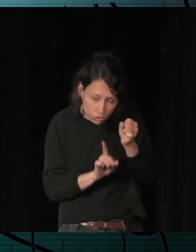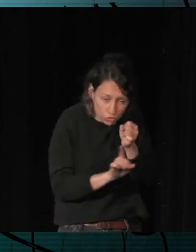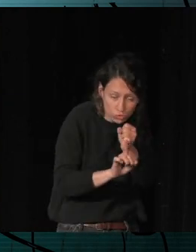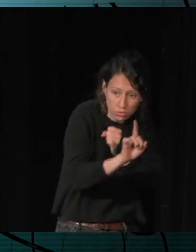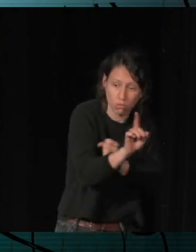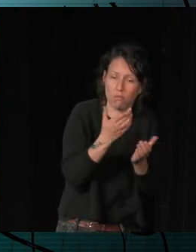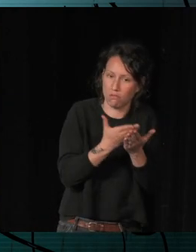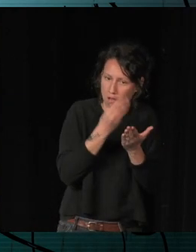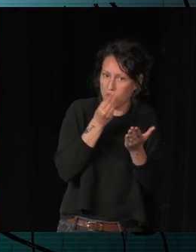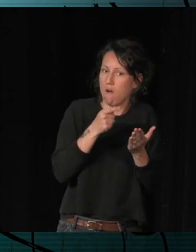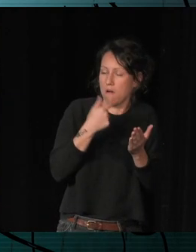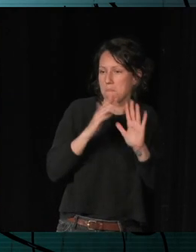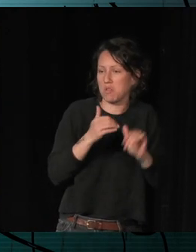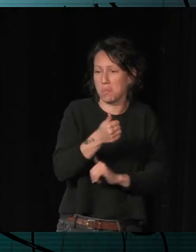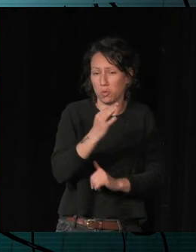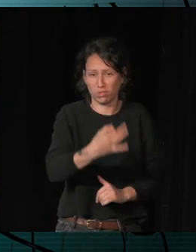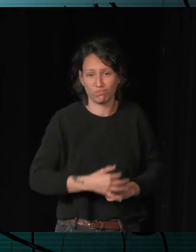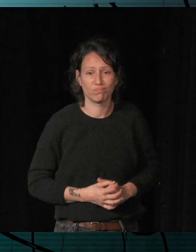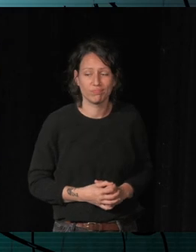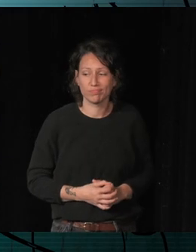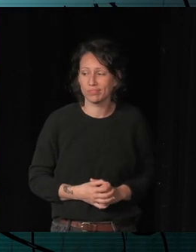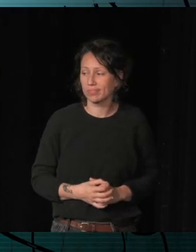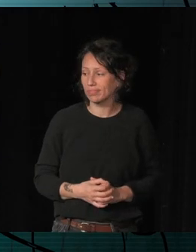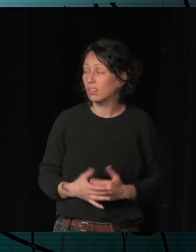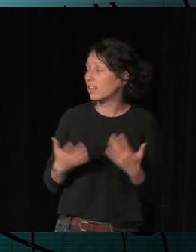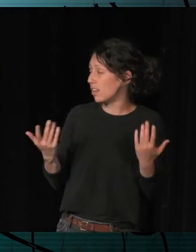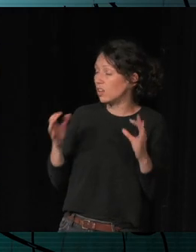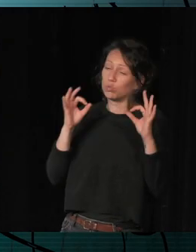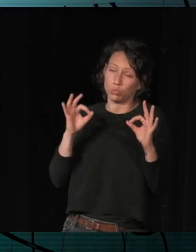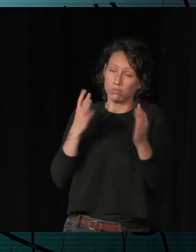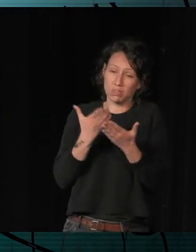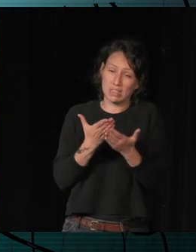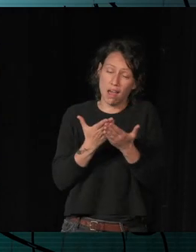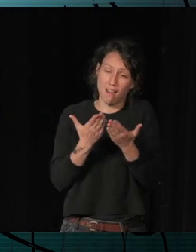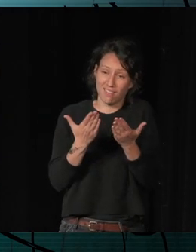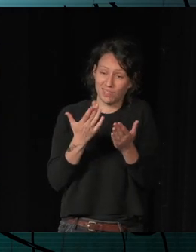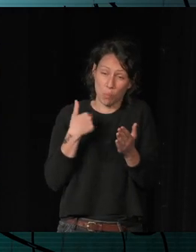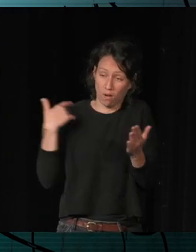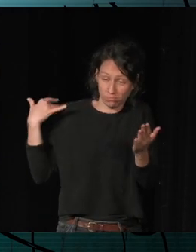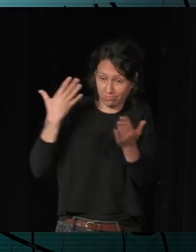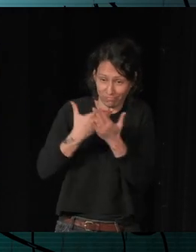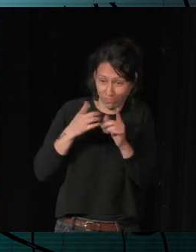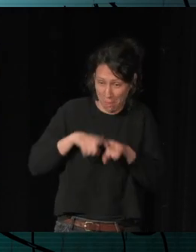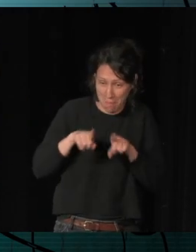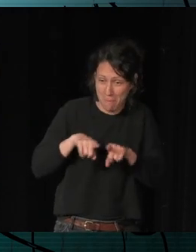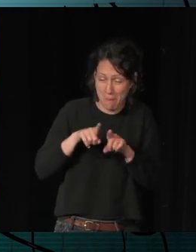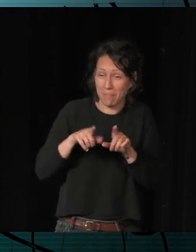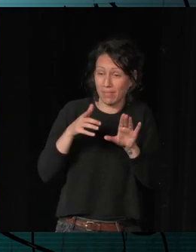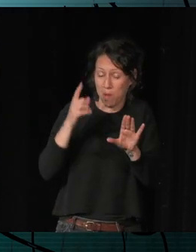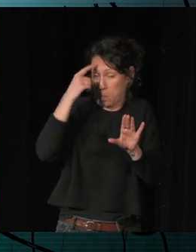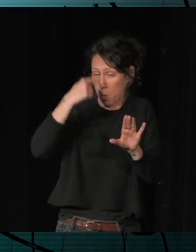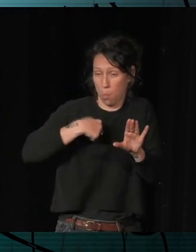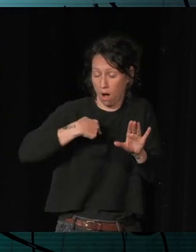sachant que moi en plus là vraiment ça aussi c'est quelque chose que j'ai d'ailleurs toujours toujours dit et que je pense toujours je il y a vraiment pour moi une énorme